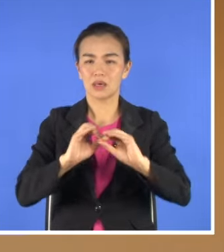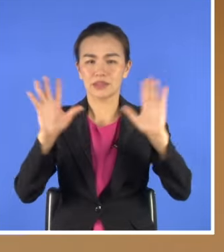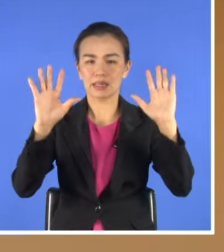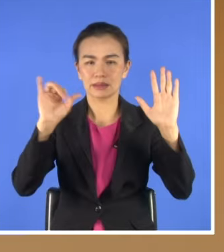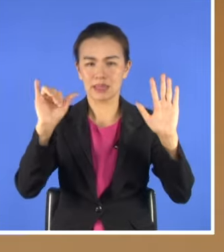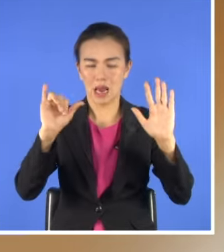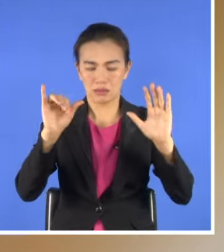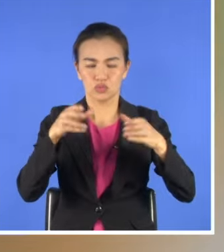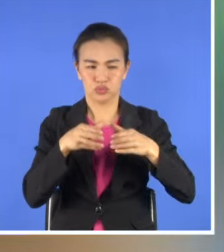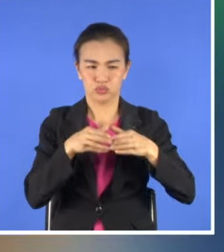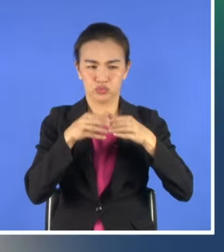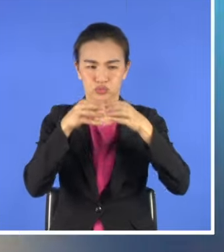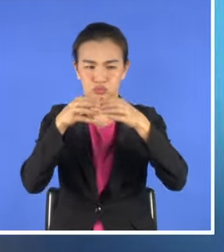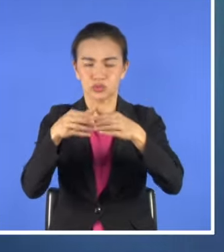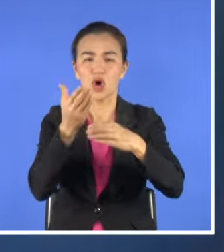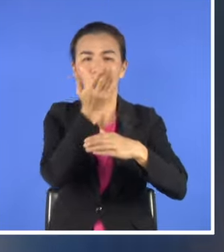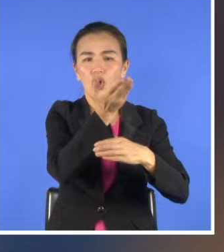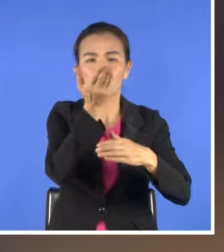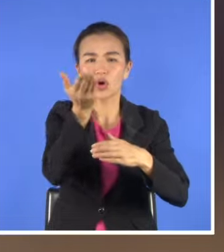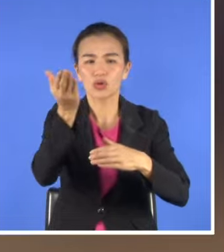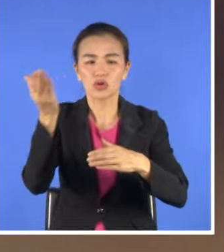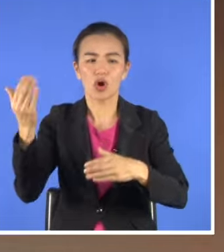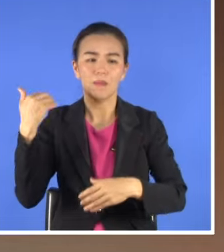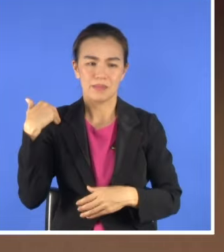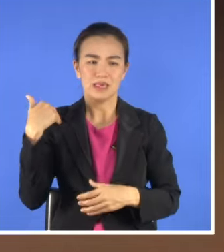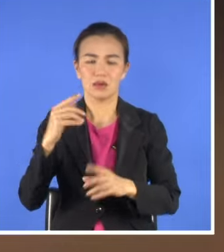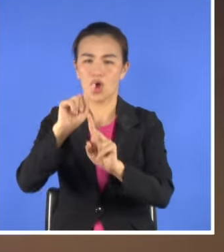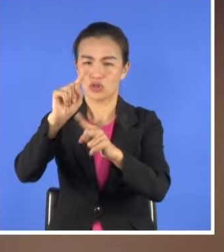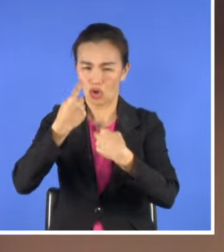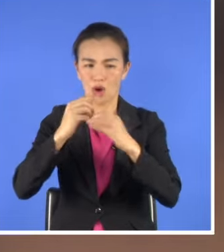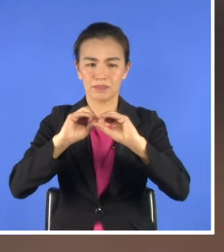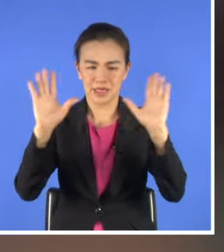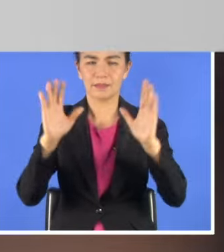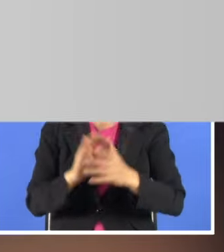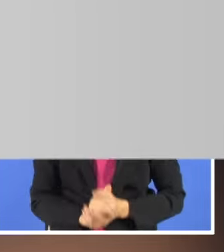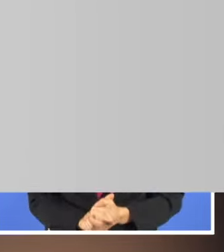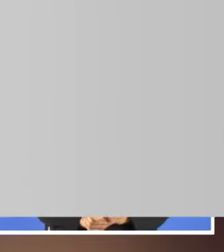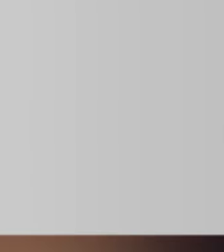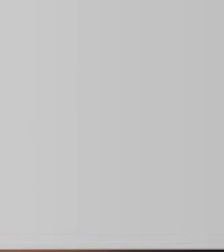าก็จะรวมตัวกันขับเคลื่อนไปแต่ละหน่วยงานแบบนี้ล่ะค่ะเพื่อให้ได้คำตอบได้เคลียร์ที่สุดค่ะ